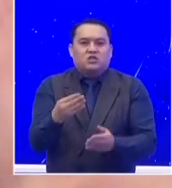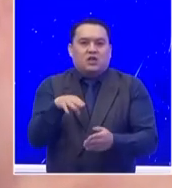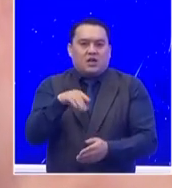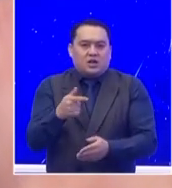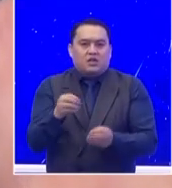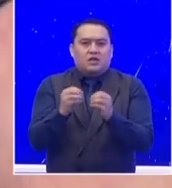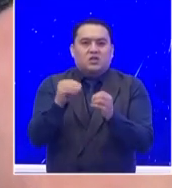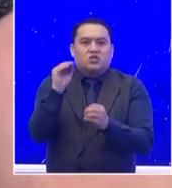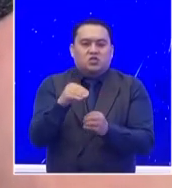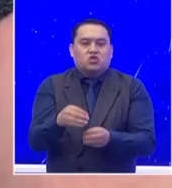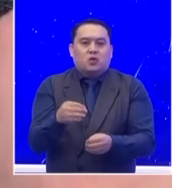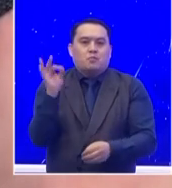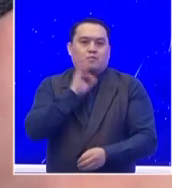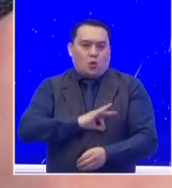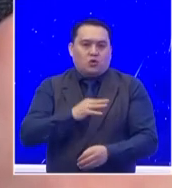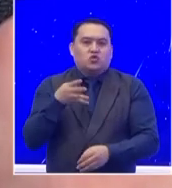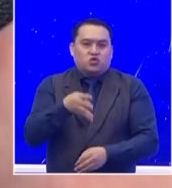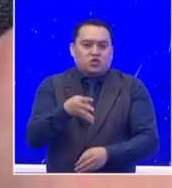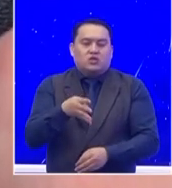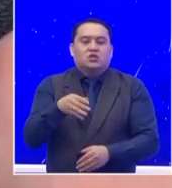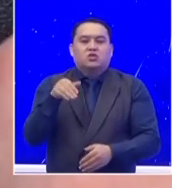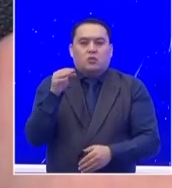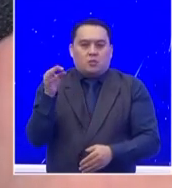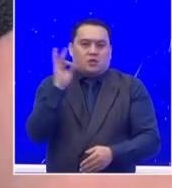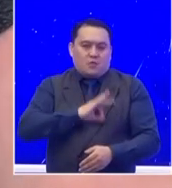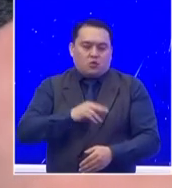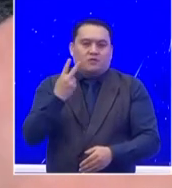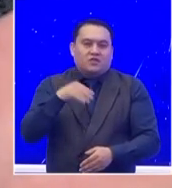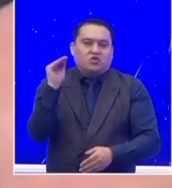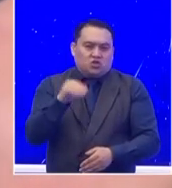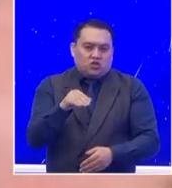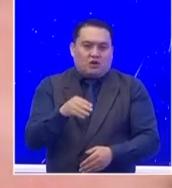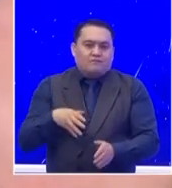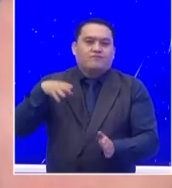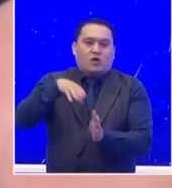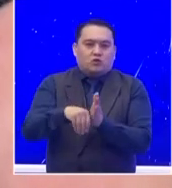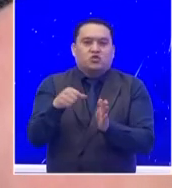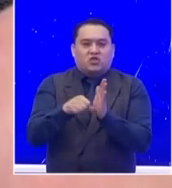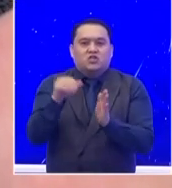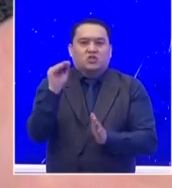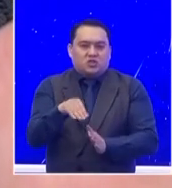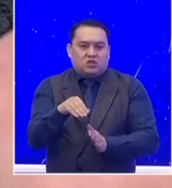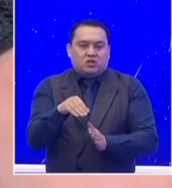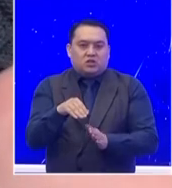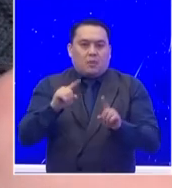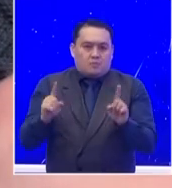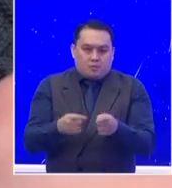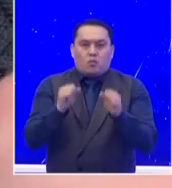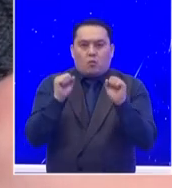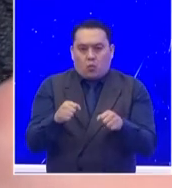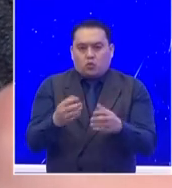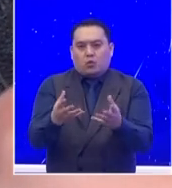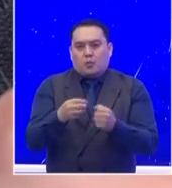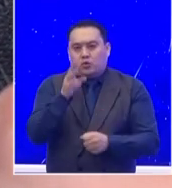получаете 10 тысяч. Положив 4 тысячи, получите 20 тысяч. Вложив 6000 тенге, за короткий срок вы